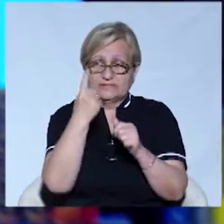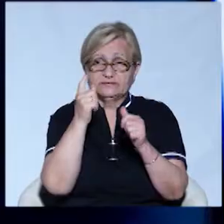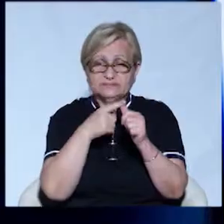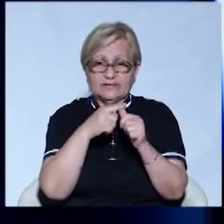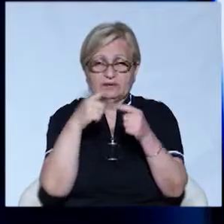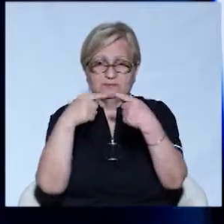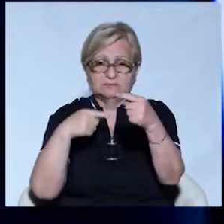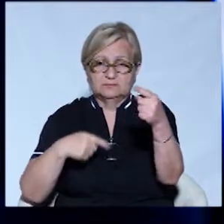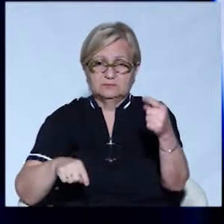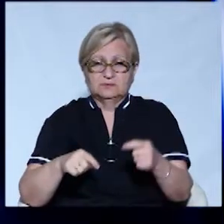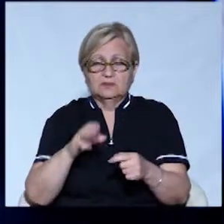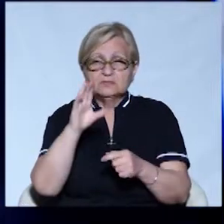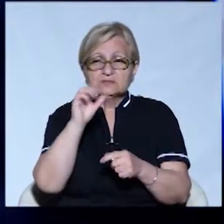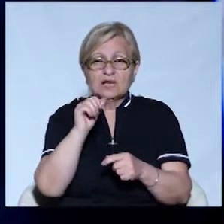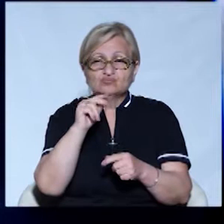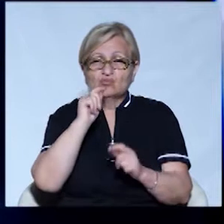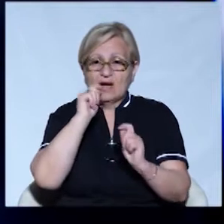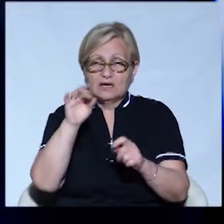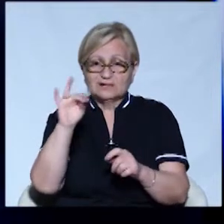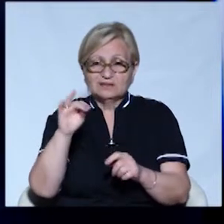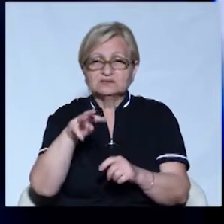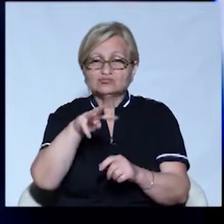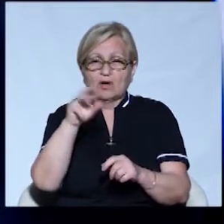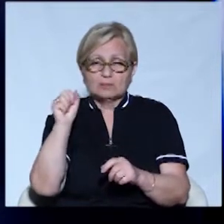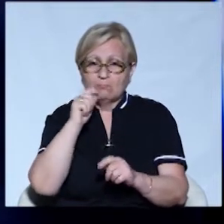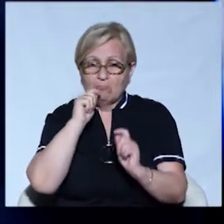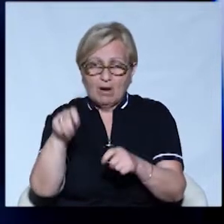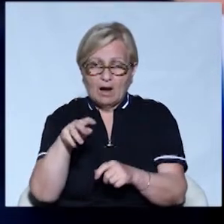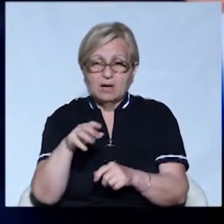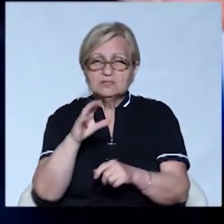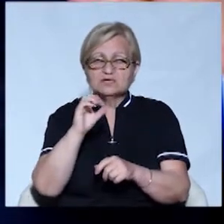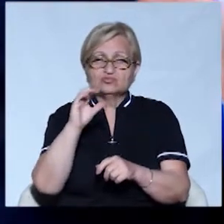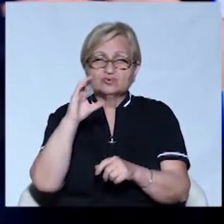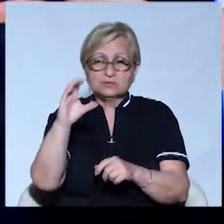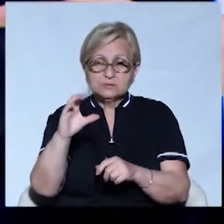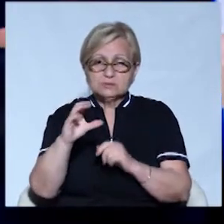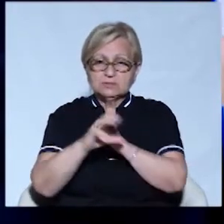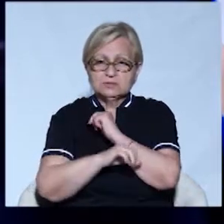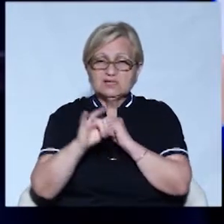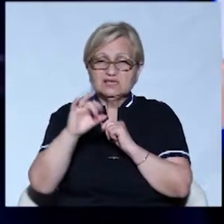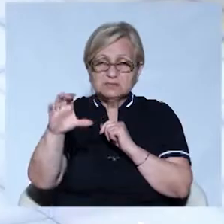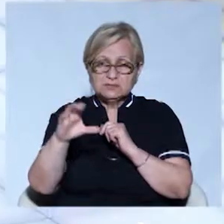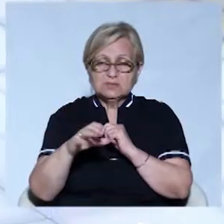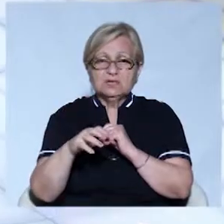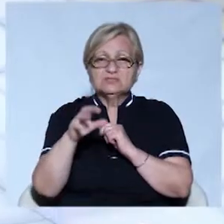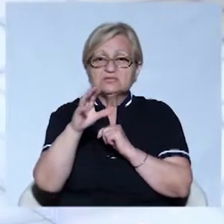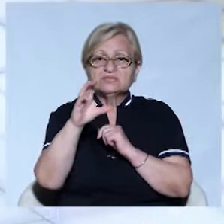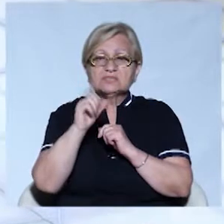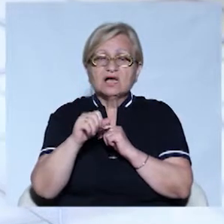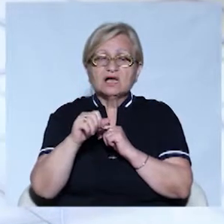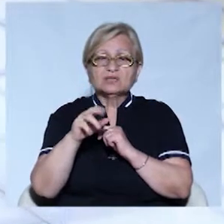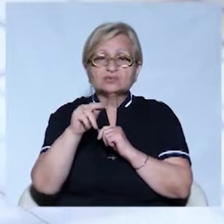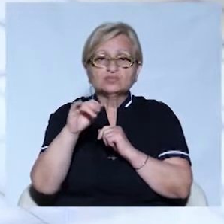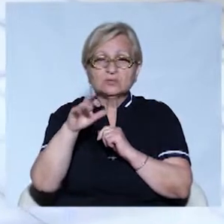ბრუნება. საჩუქარი, საჩუქარმა, საჩუქარს, საჩუქრის, საჩუქრით, საჩუქრად,